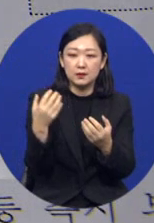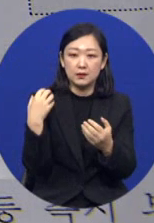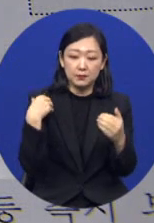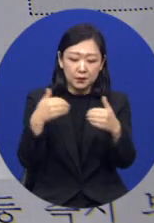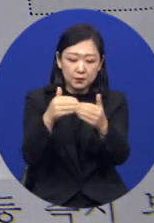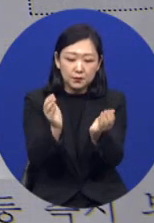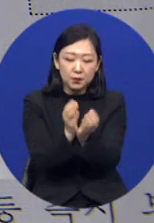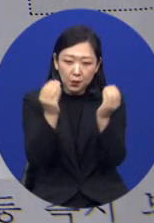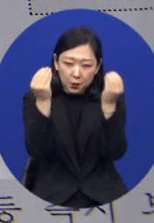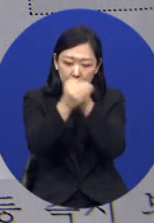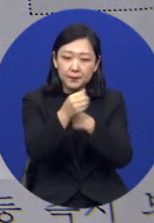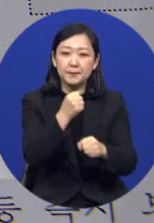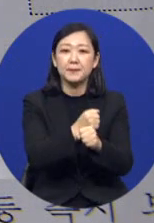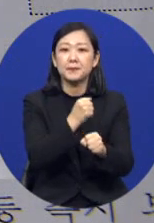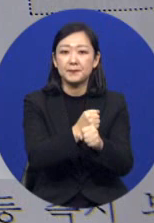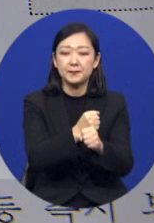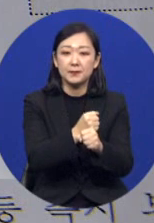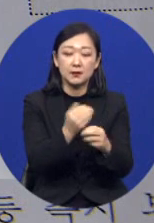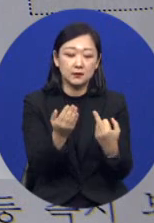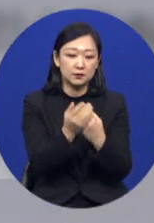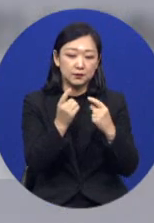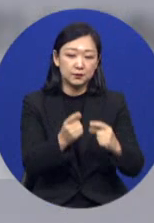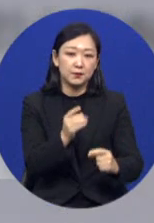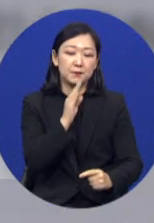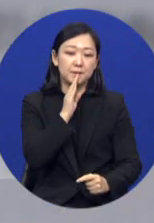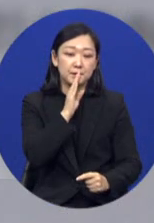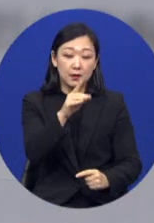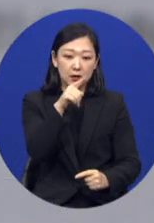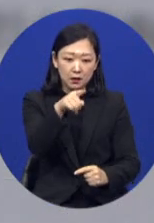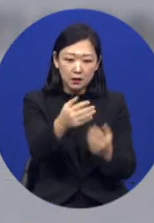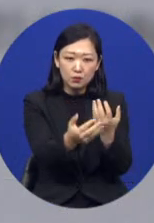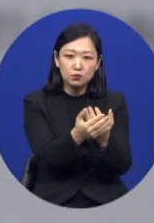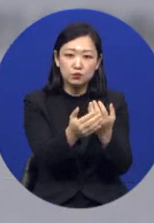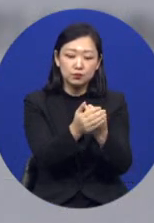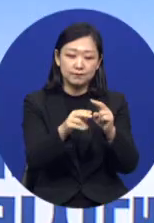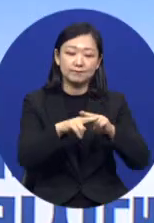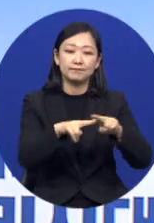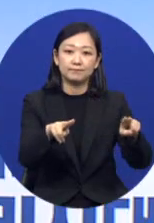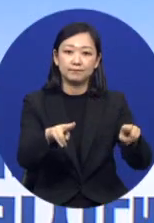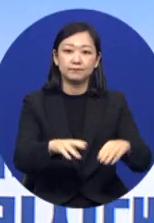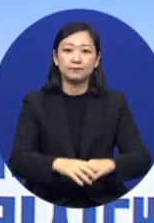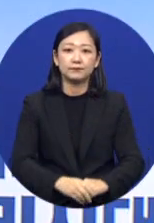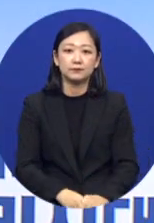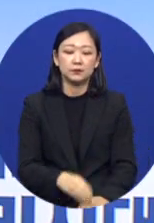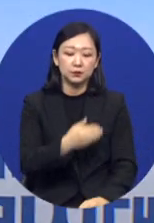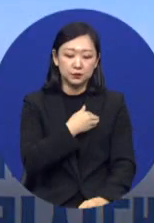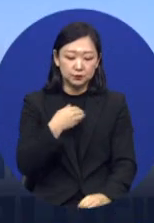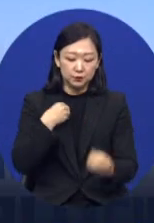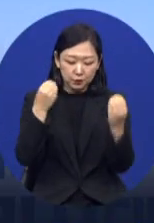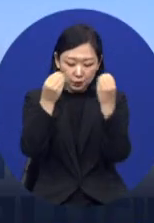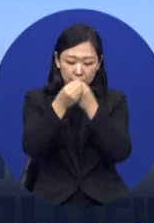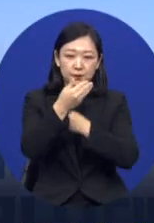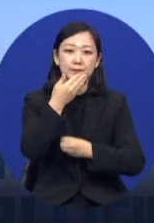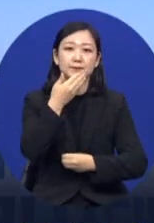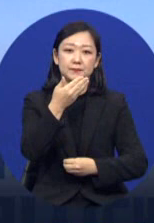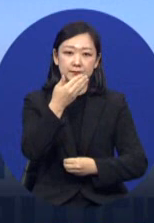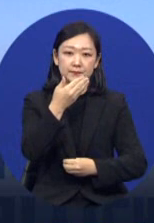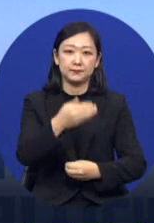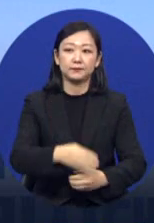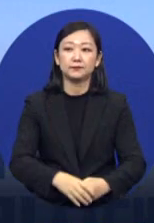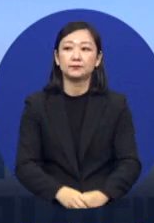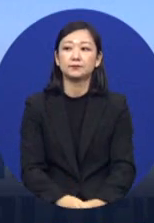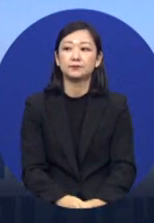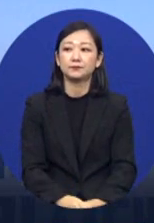만들어졌다고 해명했는데 제주도는 곧바로 해당 문건을 철회했습니다. 충분히 오해할 수 있는 여지가 있었다라고 좀